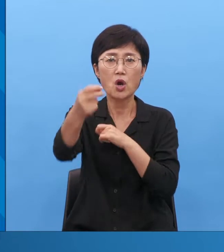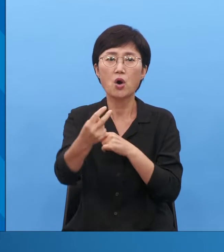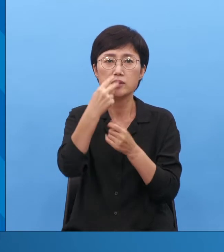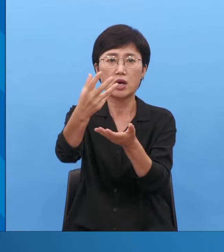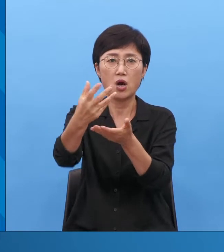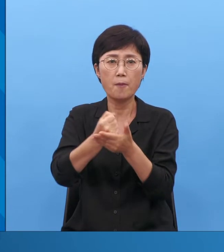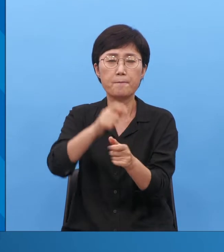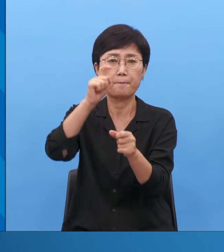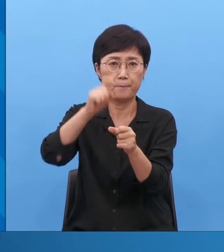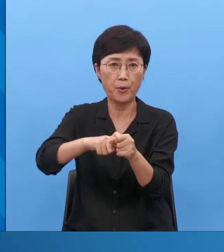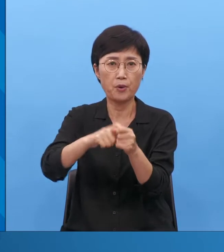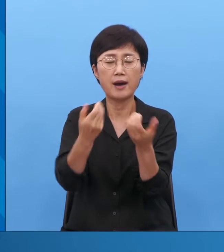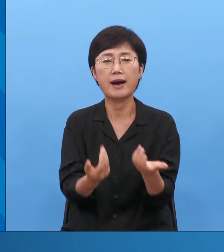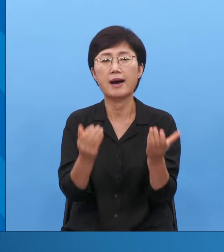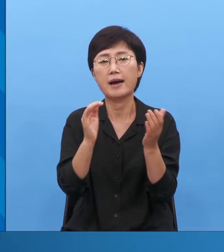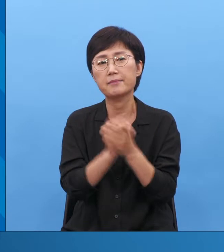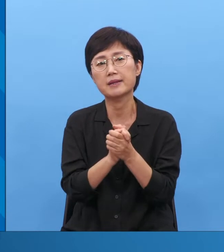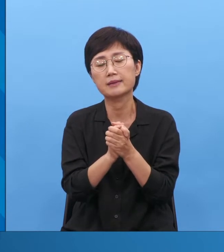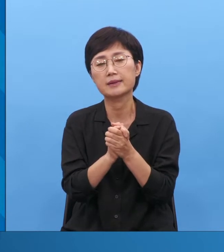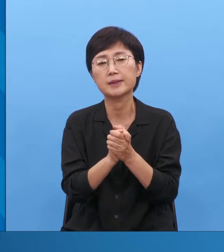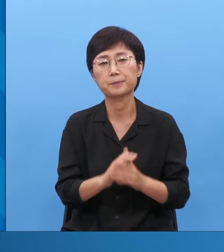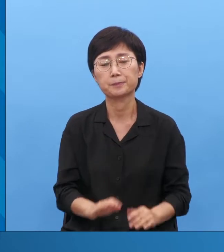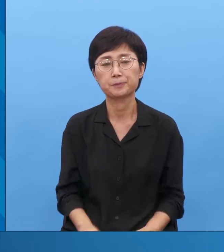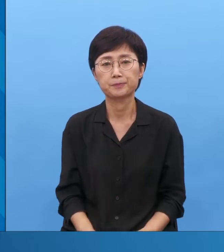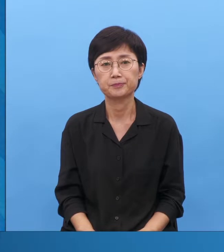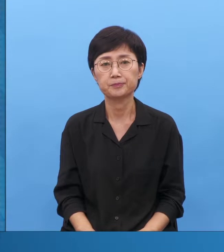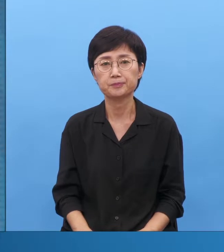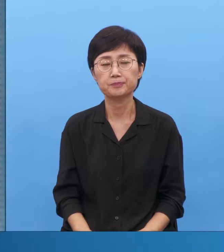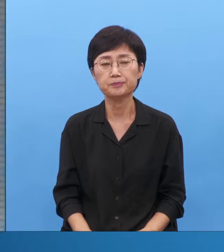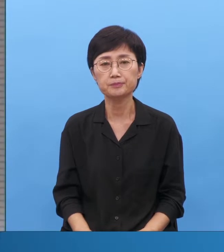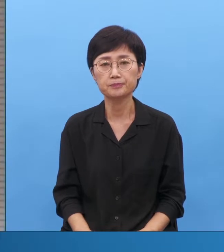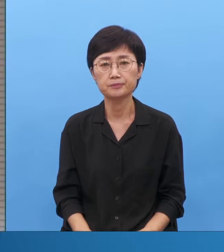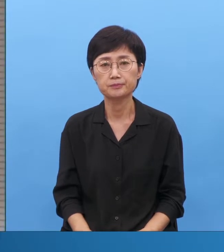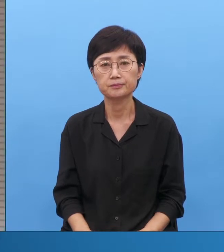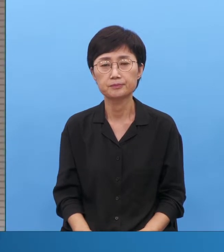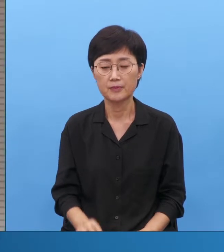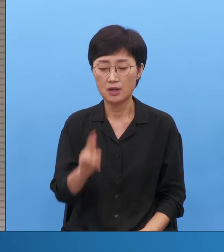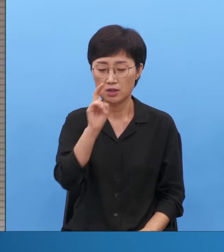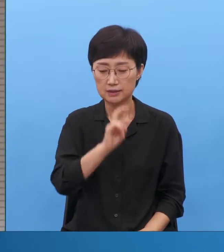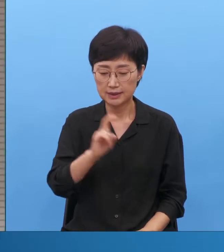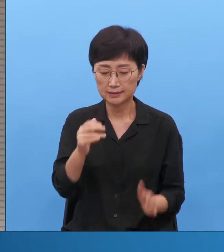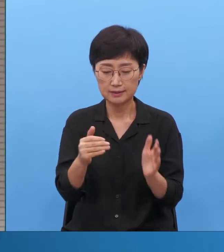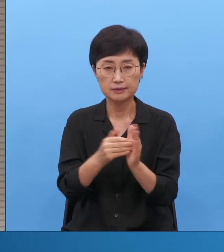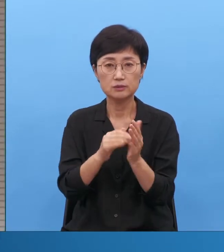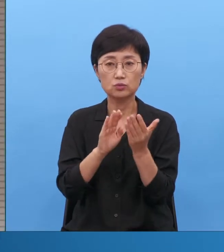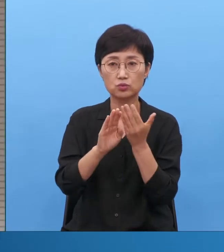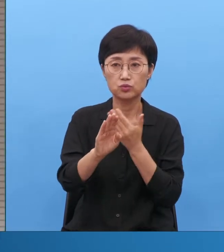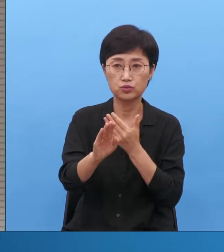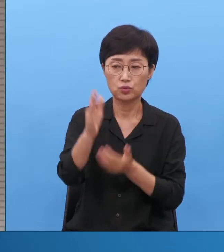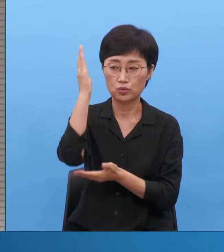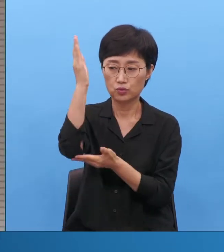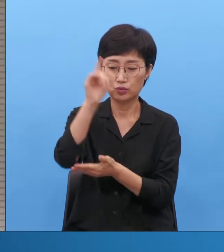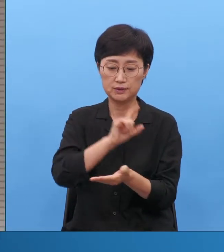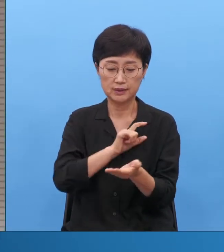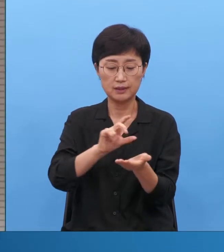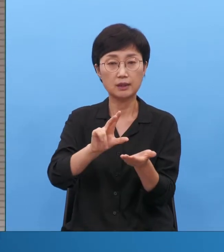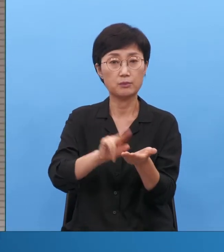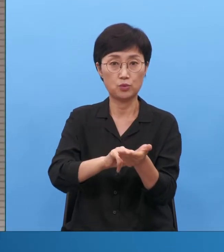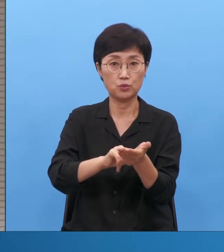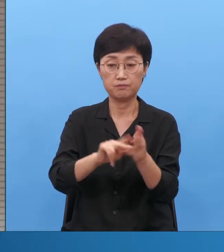않고 영생을 얻게 하려 하심이라. 아멘. 다윗 찬양대 찬양 후에 마지막